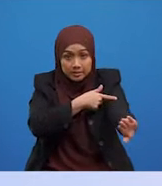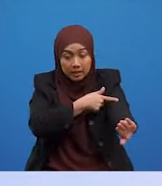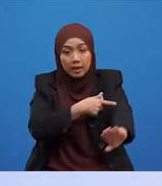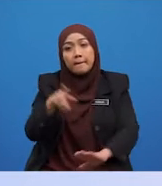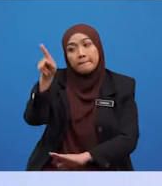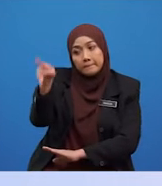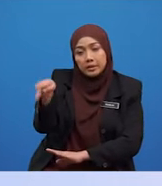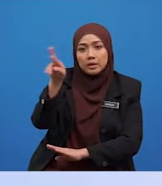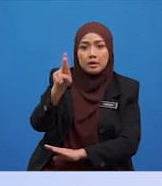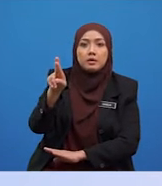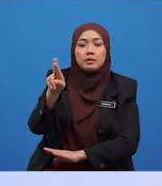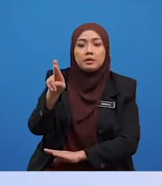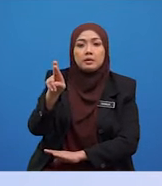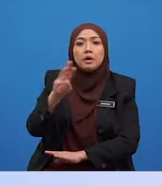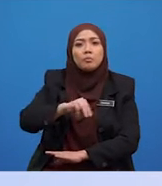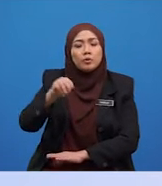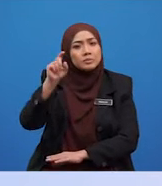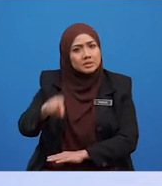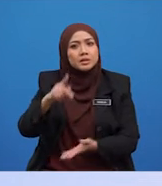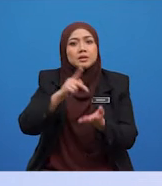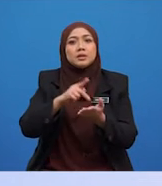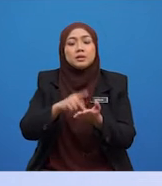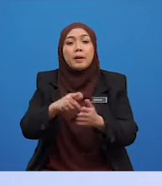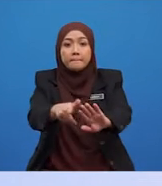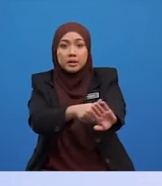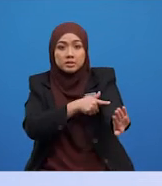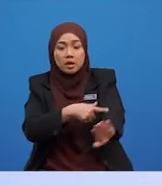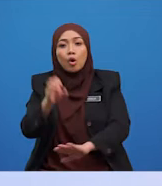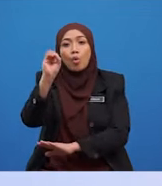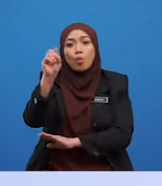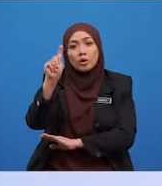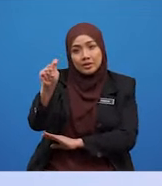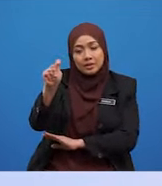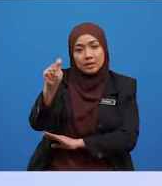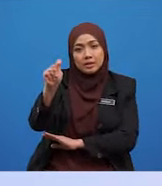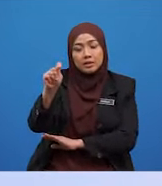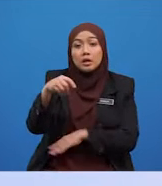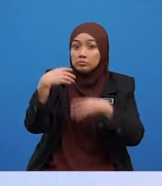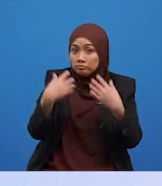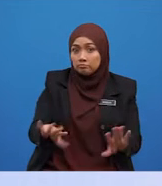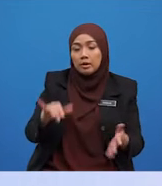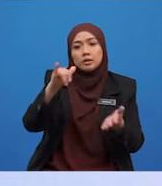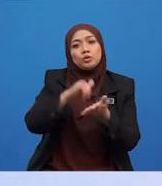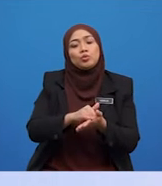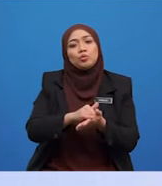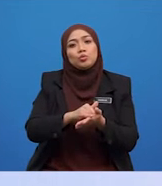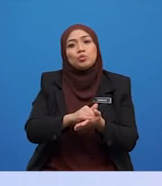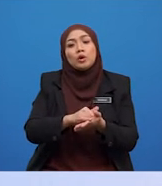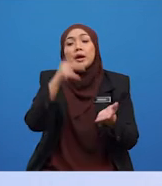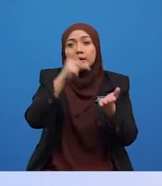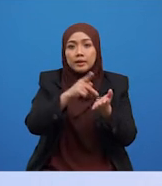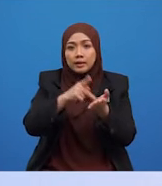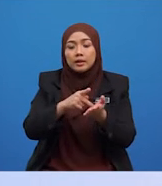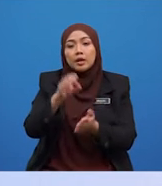pertama, anda perlu mengira panjang OT terlebih dahulu. Kemudian,